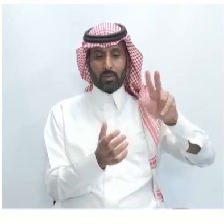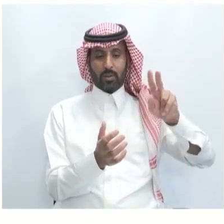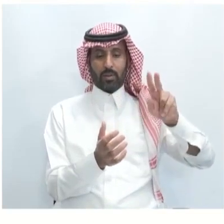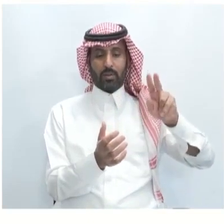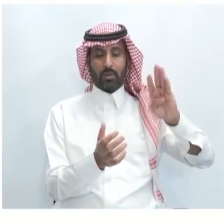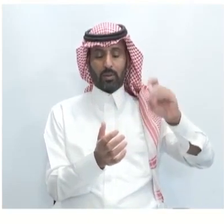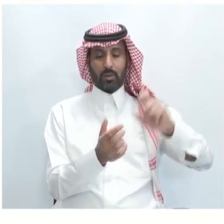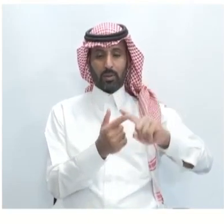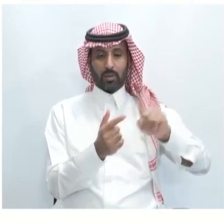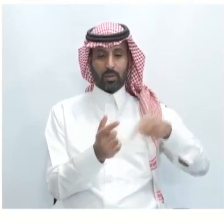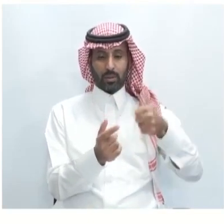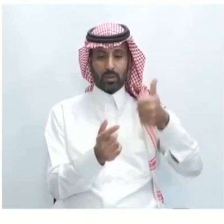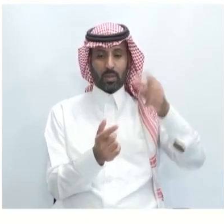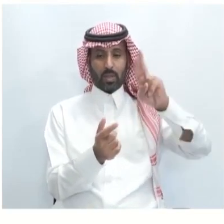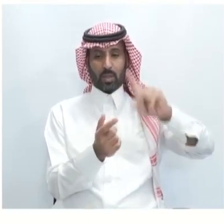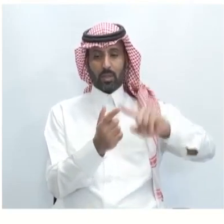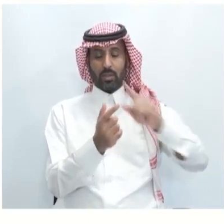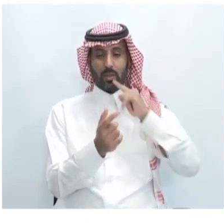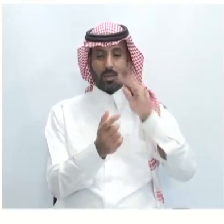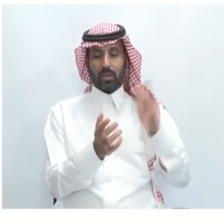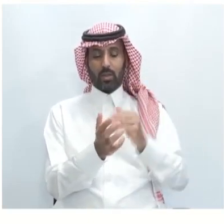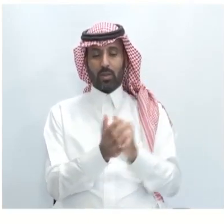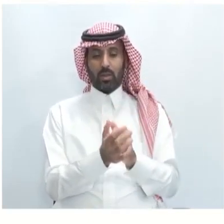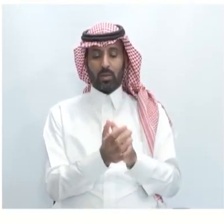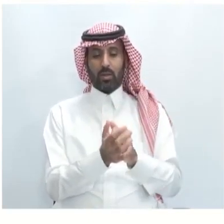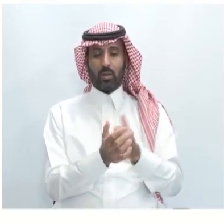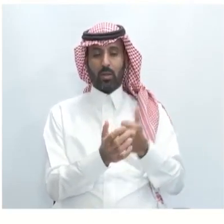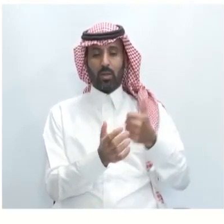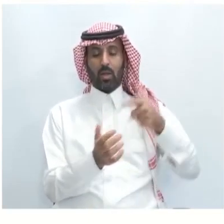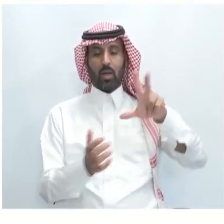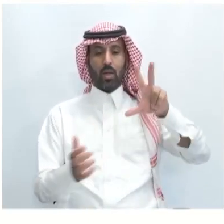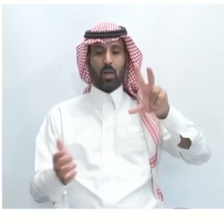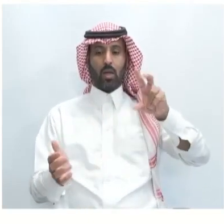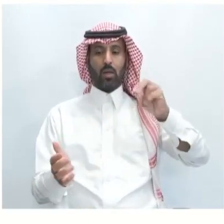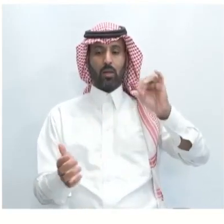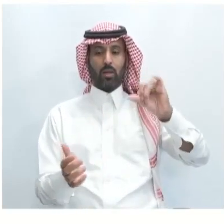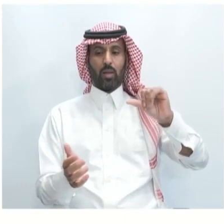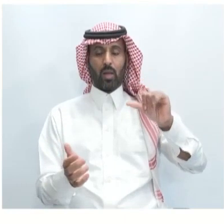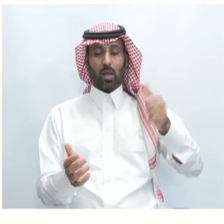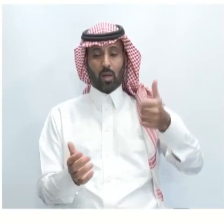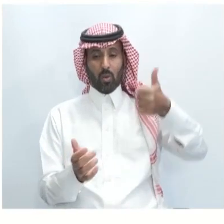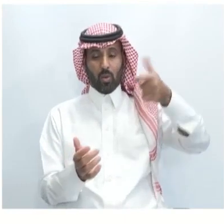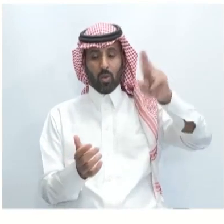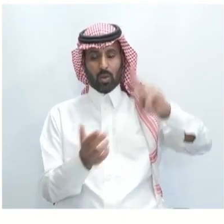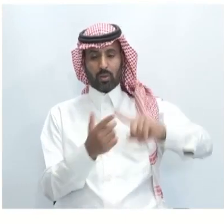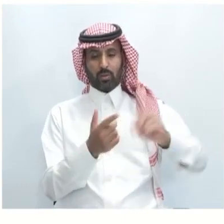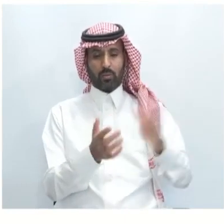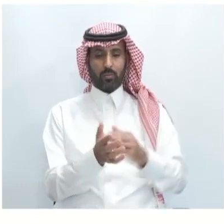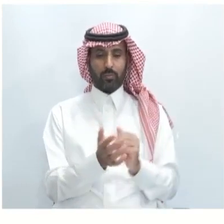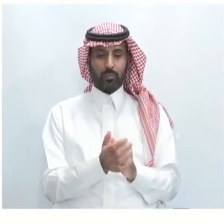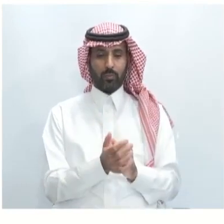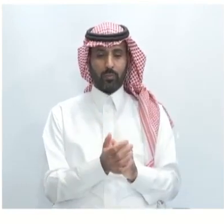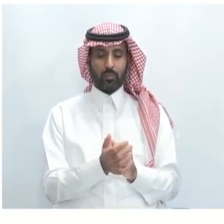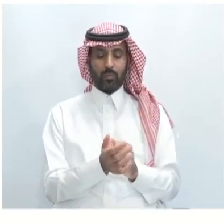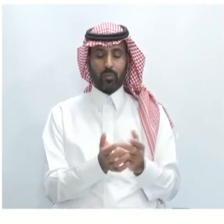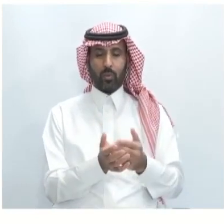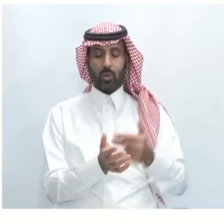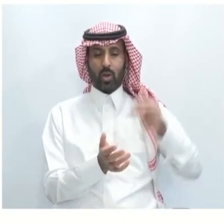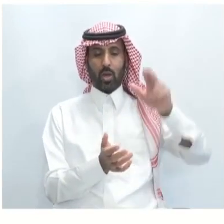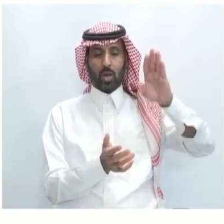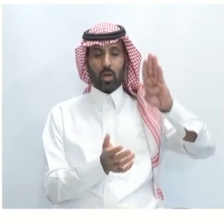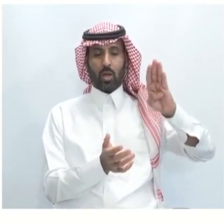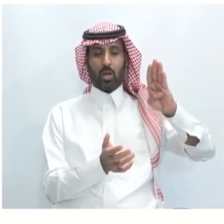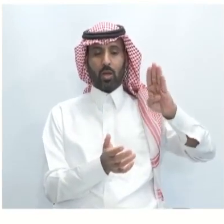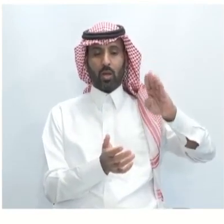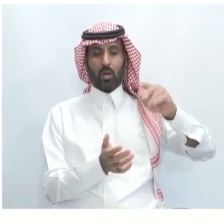الدهيدات او كيتونات ما الفرق بين الارضيهدات والكيتونات ما الفرق بينهم سيكون في